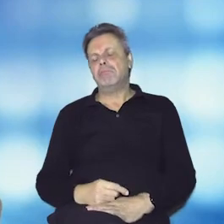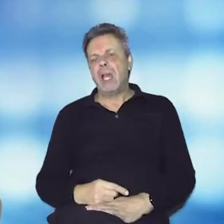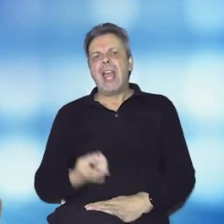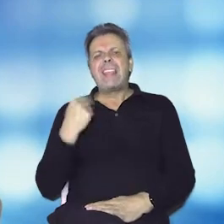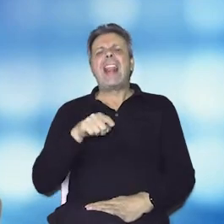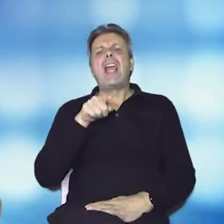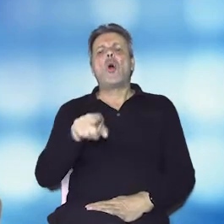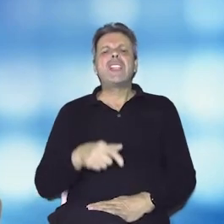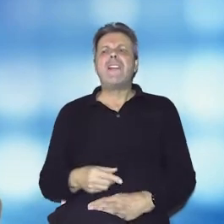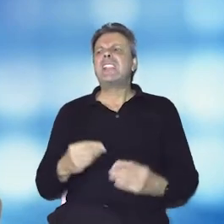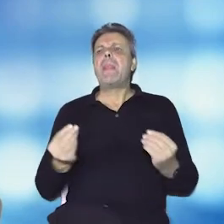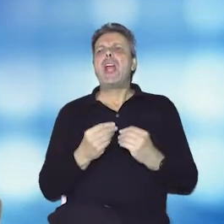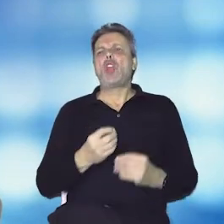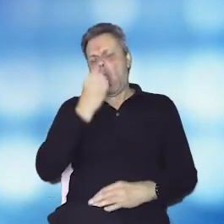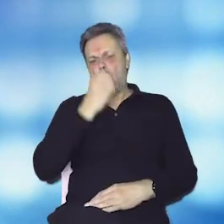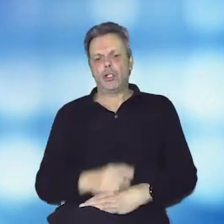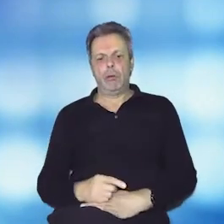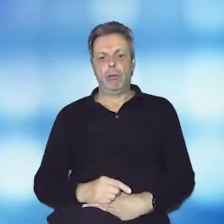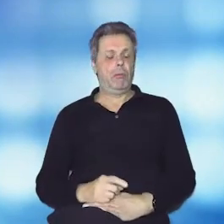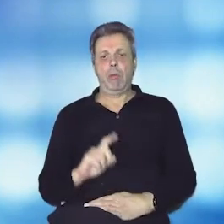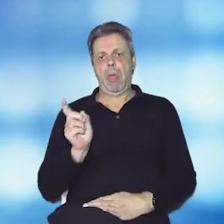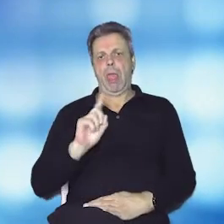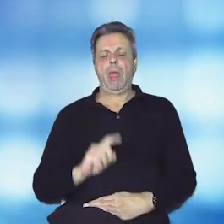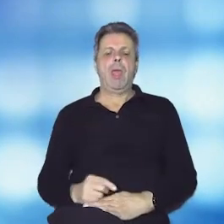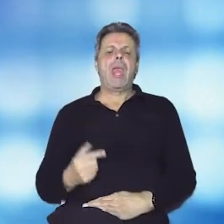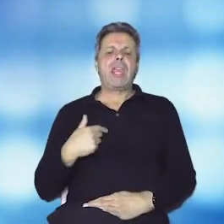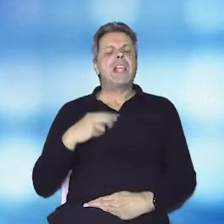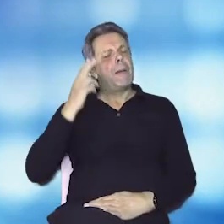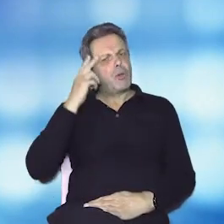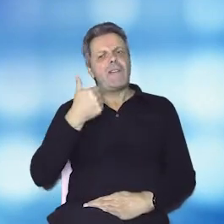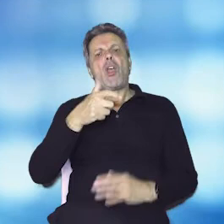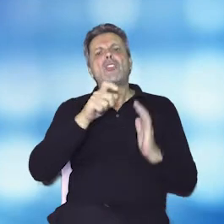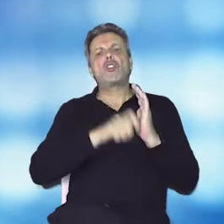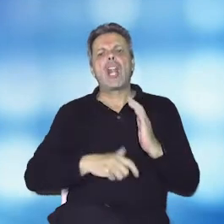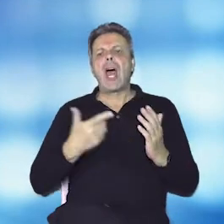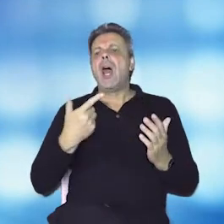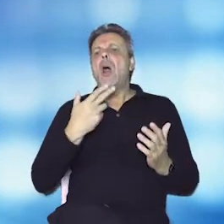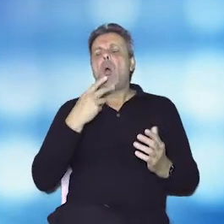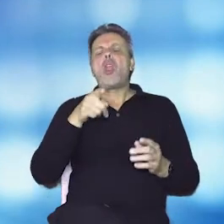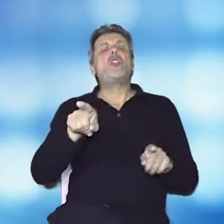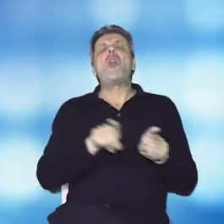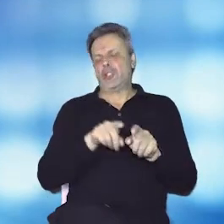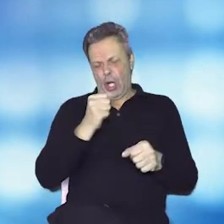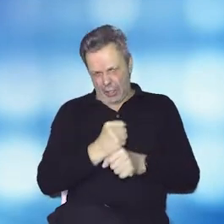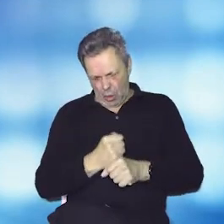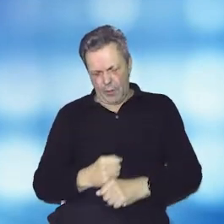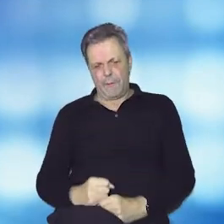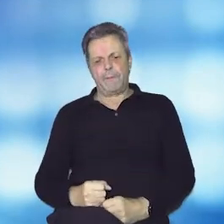nešto bogohulno? Ne, ja sam poznavao jednog člana koji je to isto radio.